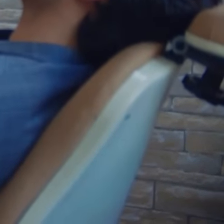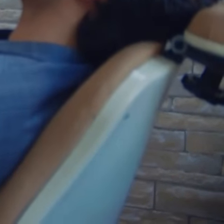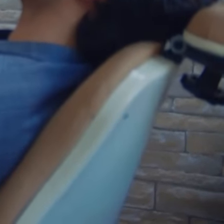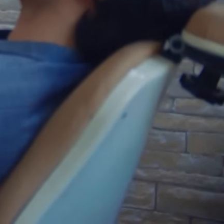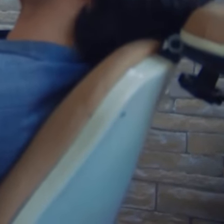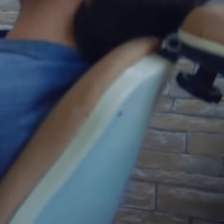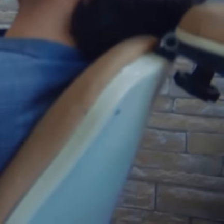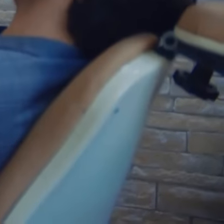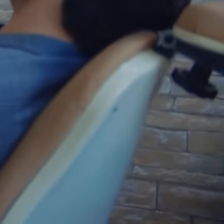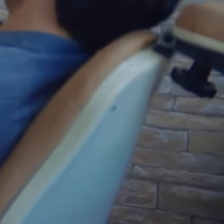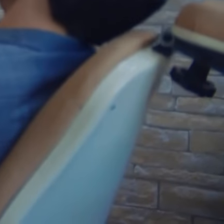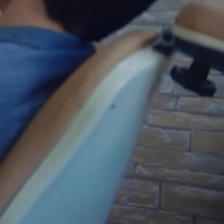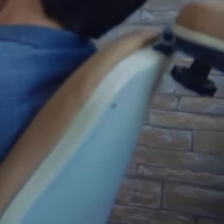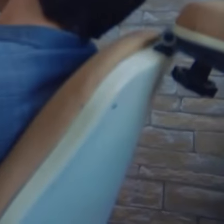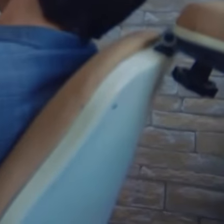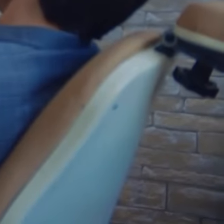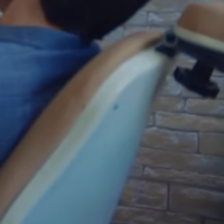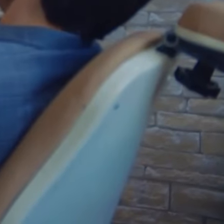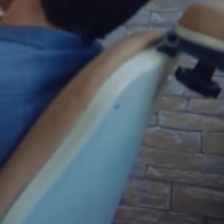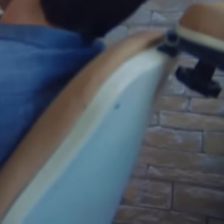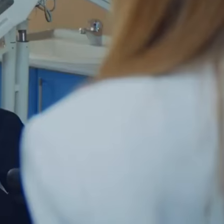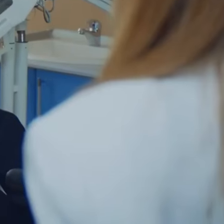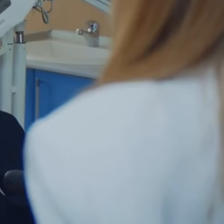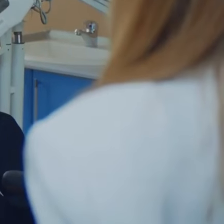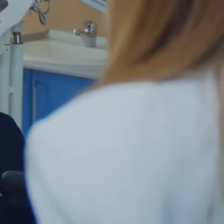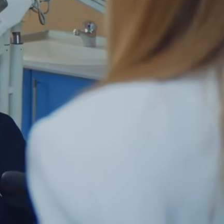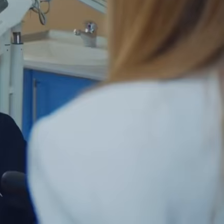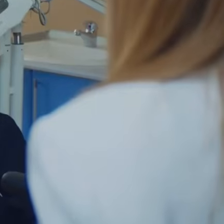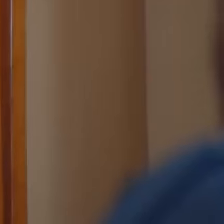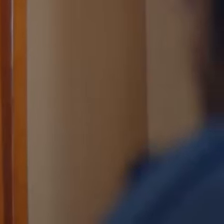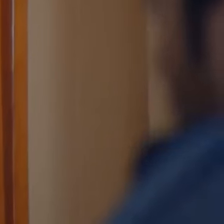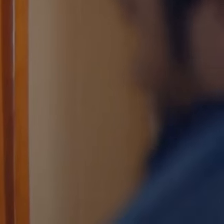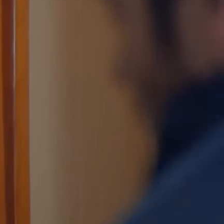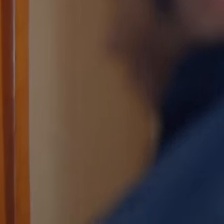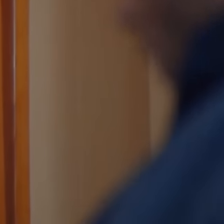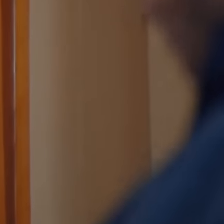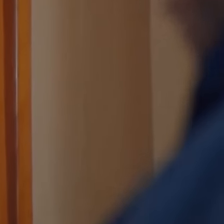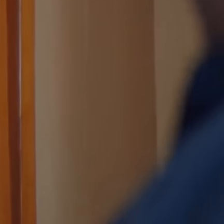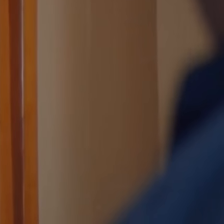Itır ofise girdi. Tarık dişçi koltuğunda yarı sersem uyandı.